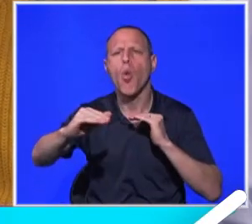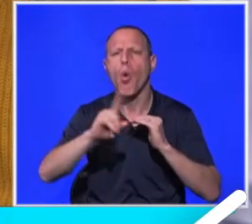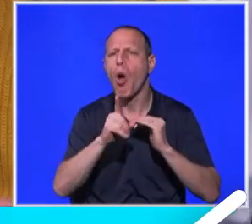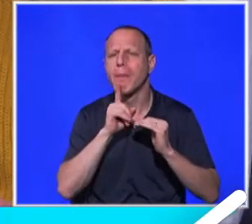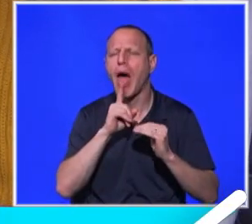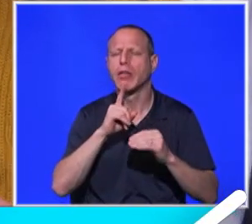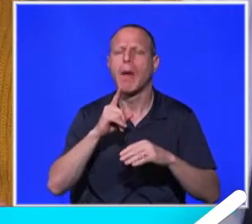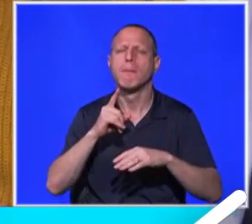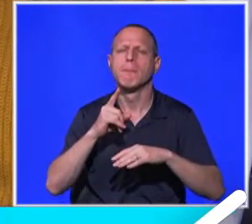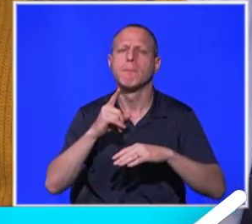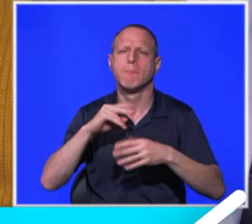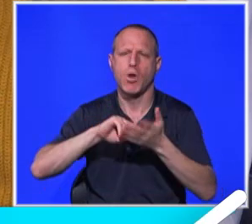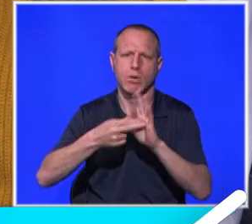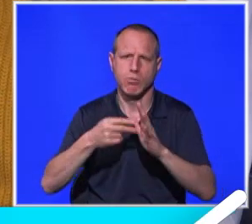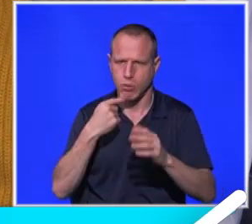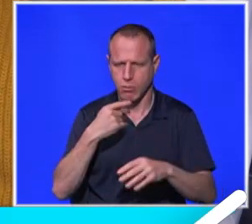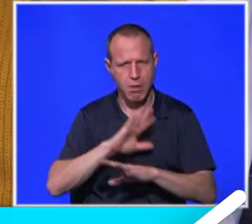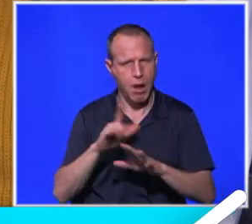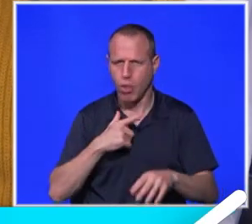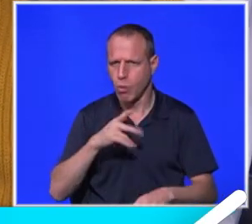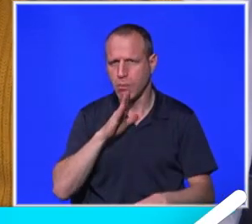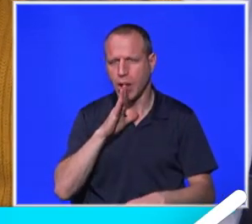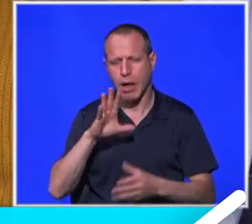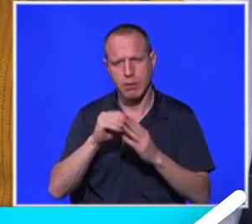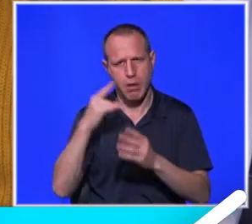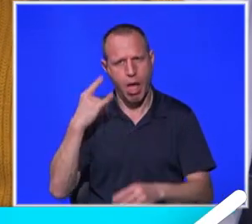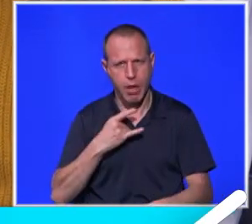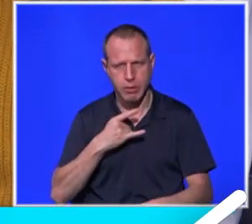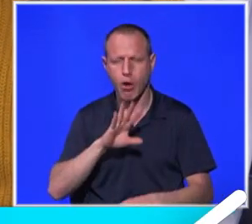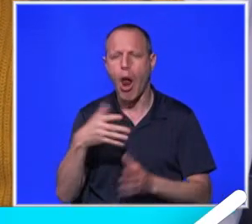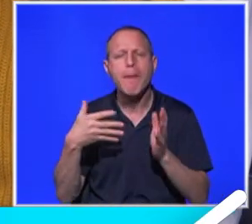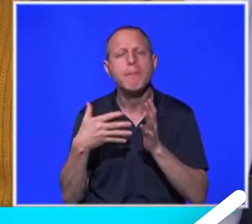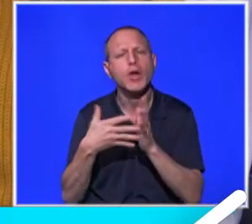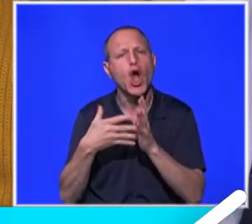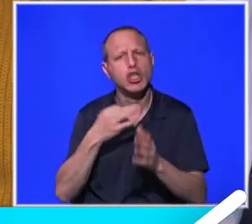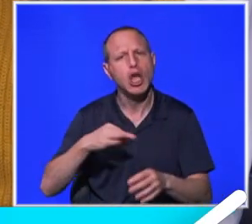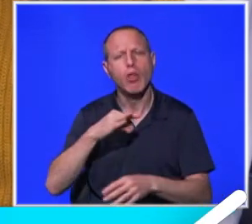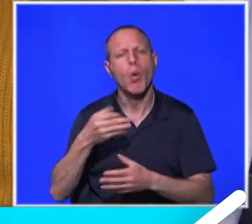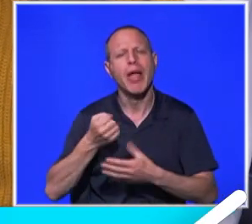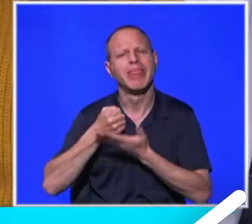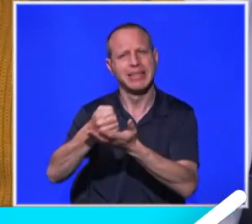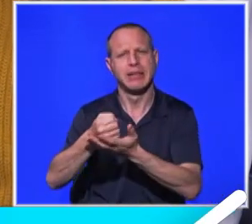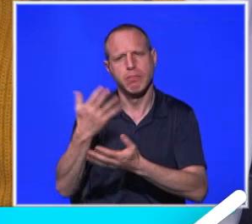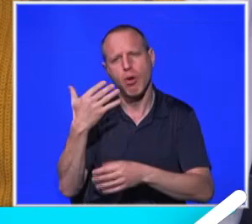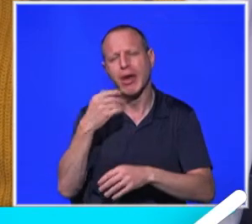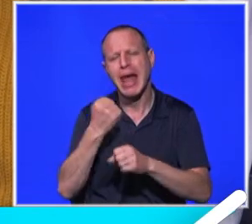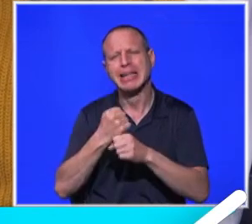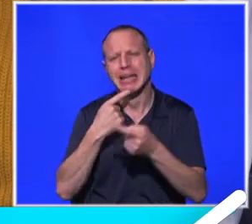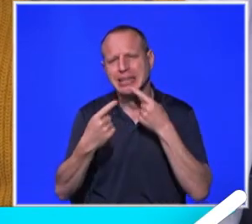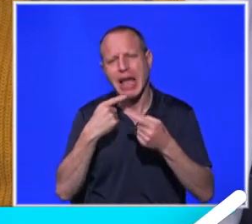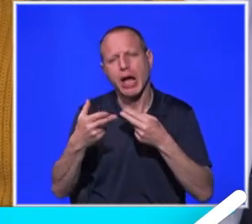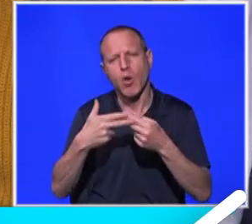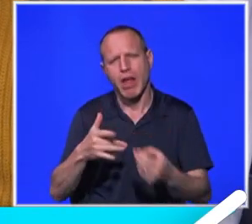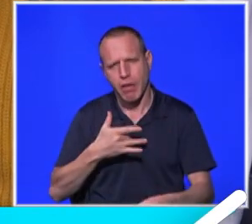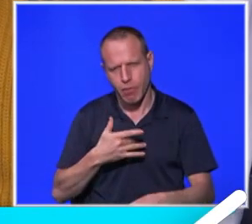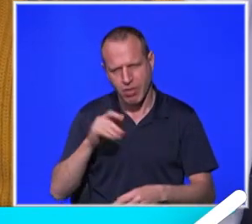שאומרים, בעצם אין לנו שום בעיה עם החרדים, וכל הביקורת שלנו הוא רק על הנציגים. ובעצם בואו נעשה שיח קירובי לבבות, דווקא ממך,